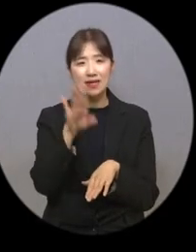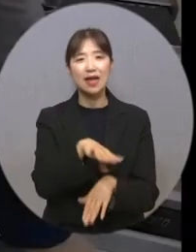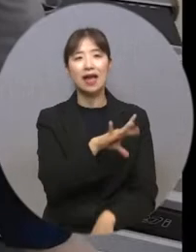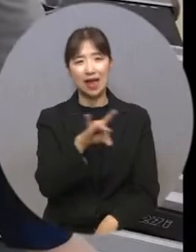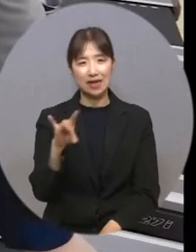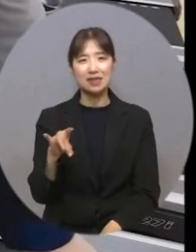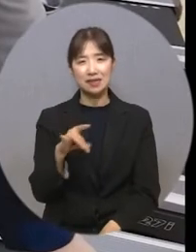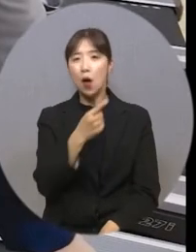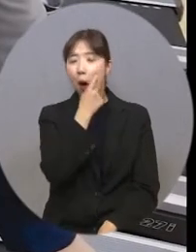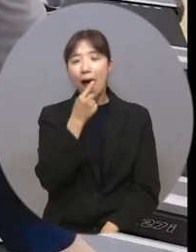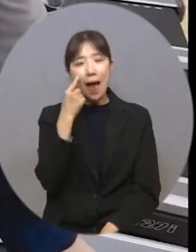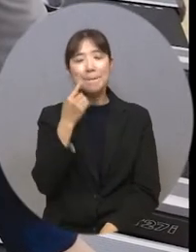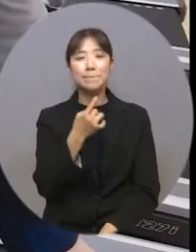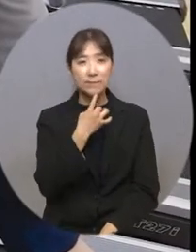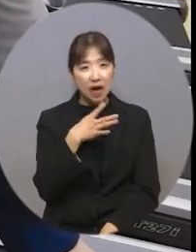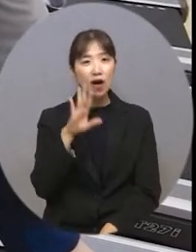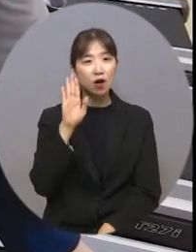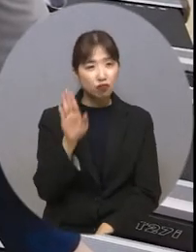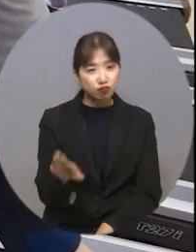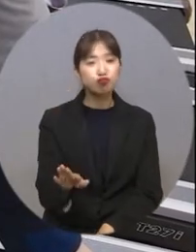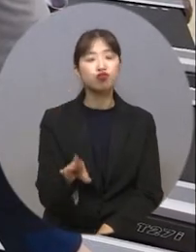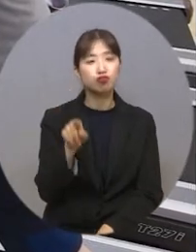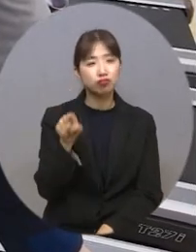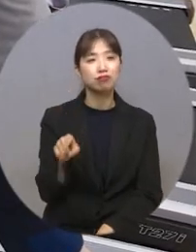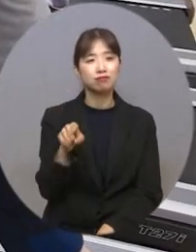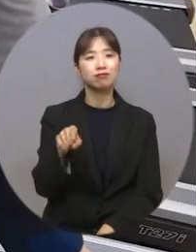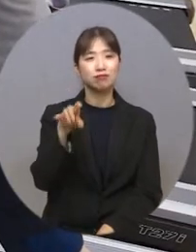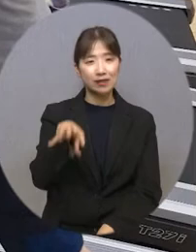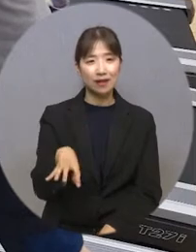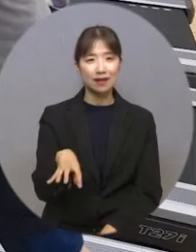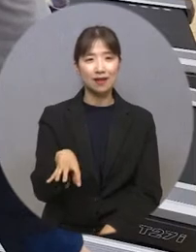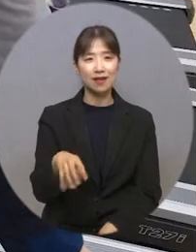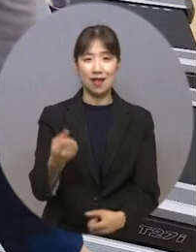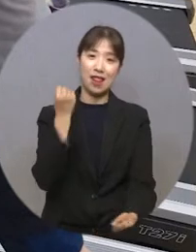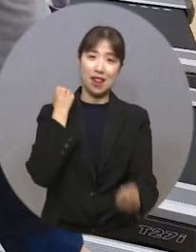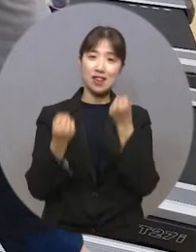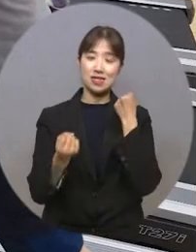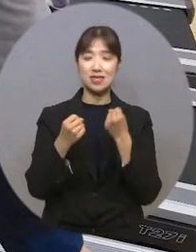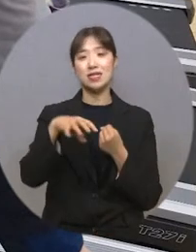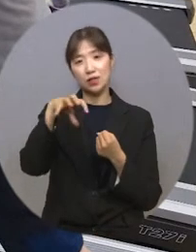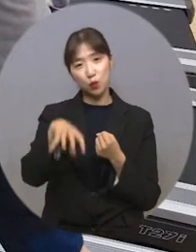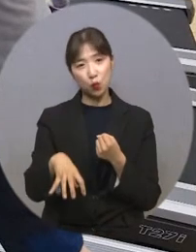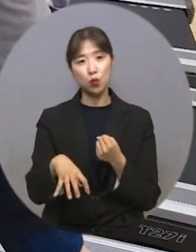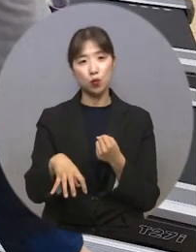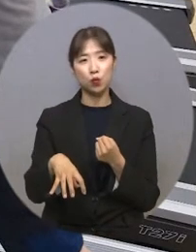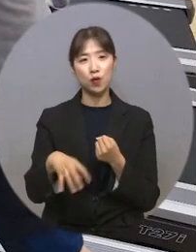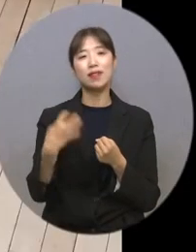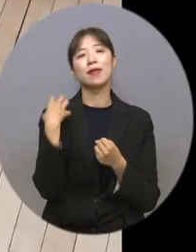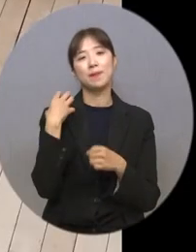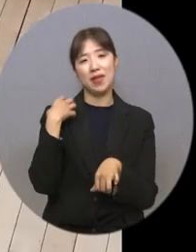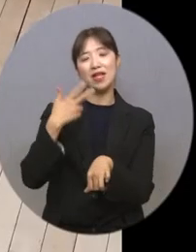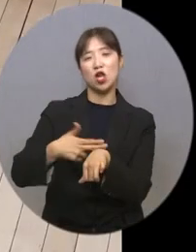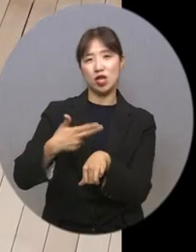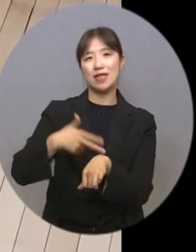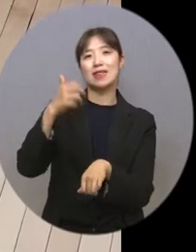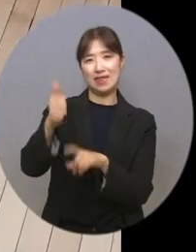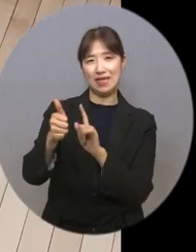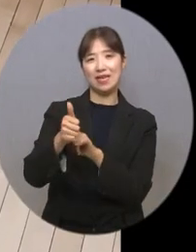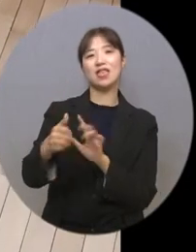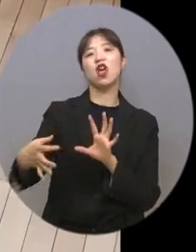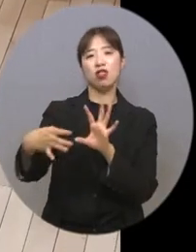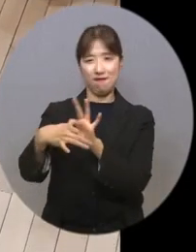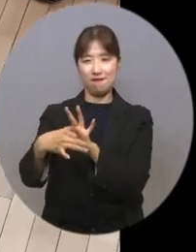이제 체크만 이렇게 해주고 거기에 대한 그 이제 또 헬스장이나 이런 부분들은 그 담당 또 선생님한테